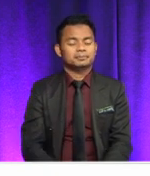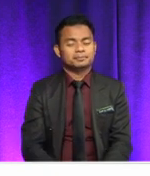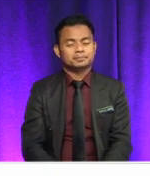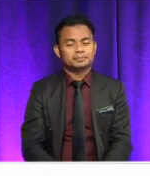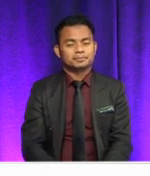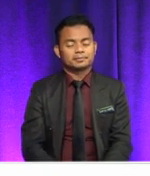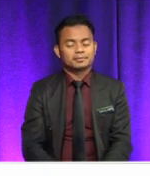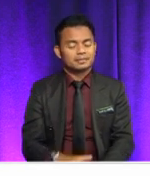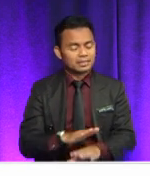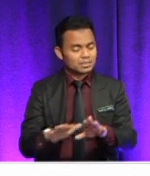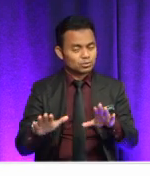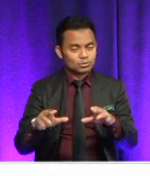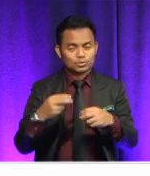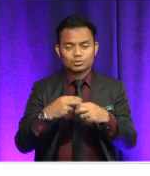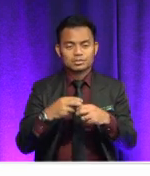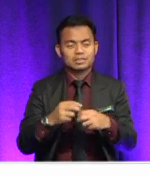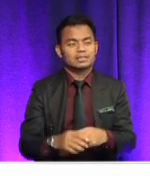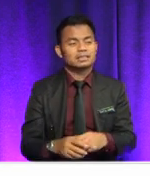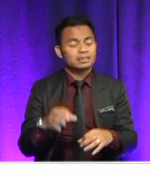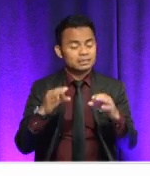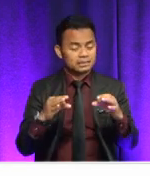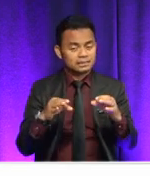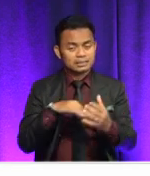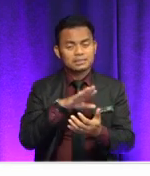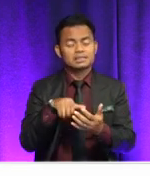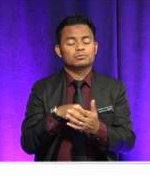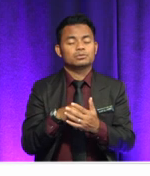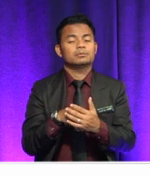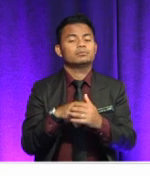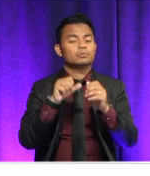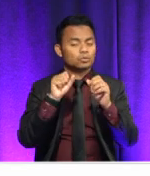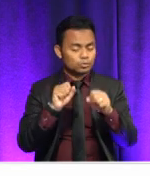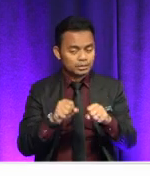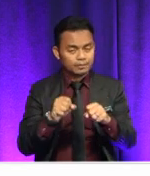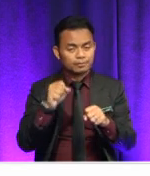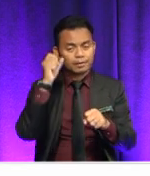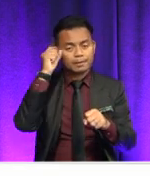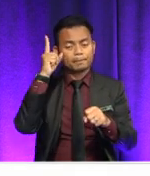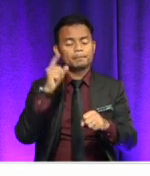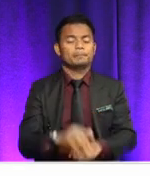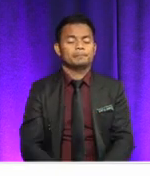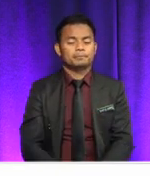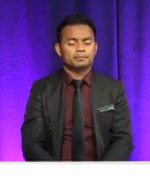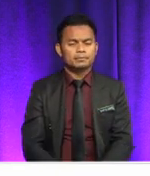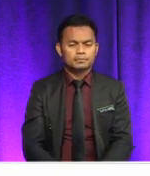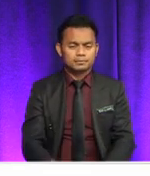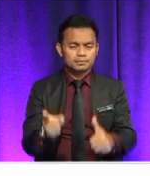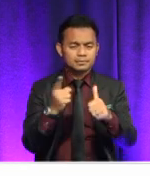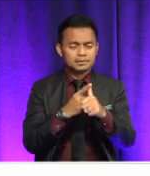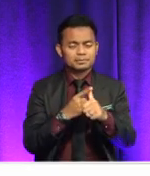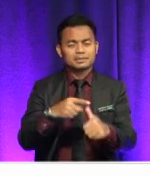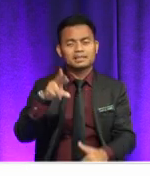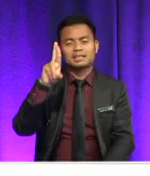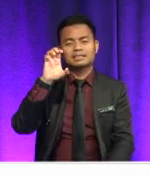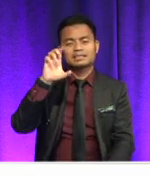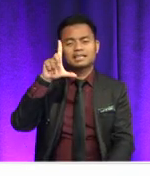tiga tapi tak susah pun kalau anak-anak murid di luar sana menguasainya yaitu yang pertama relatif relatif